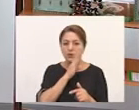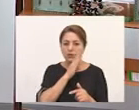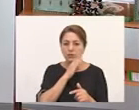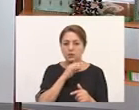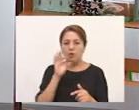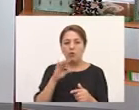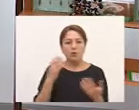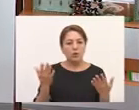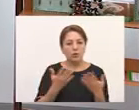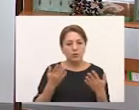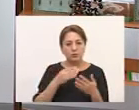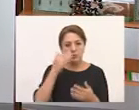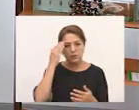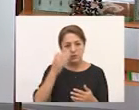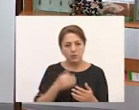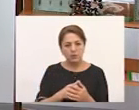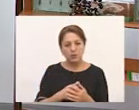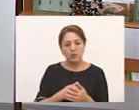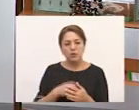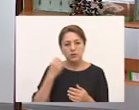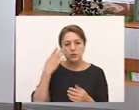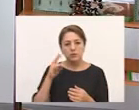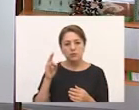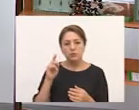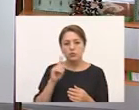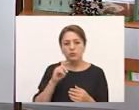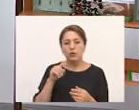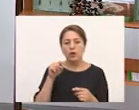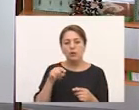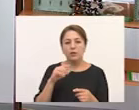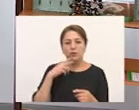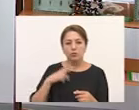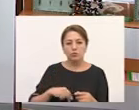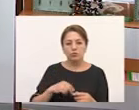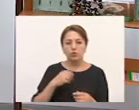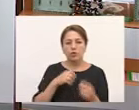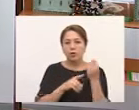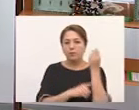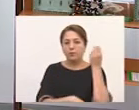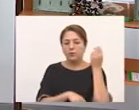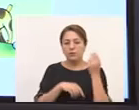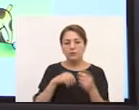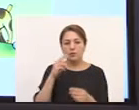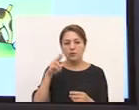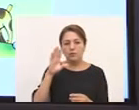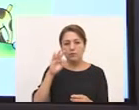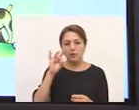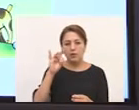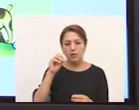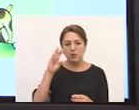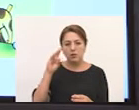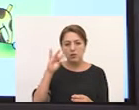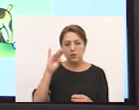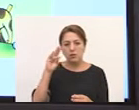не знаем. Знаем только, что она дочь бедного дворянина и очень любит Петрушу.